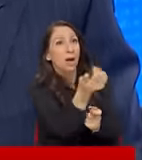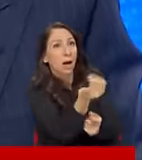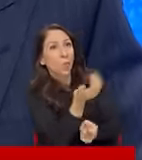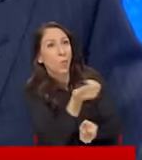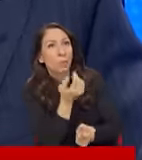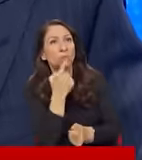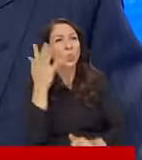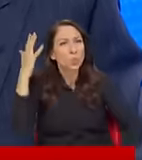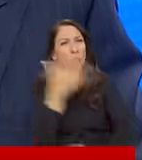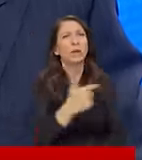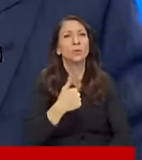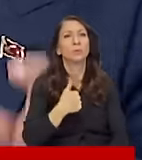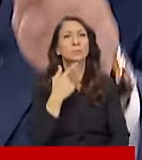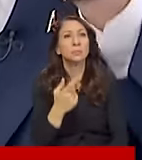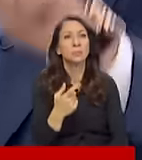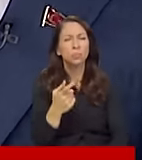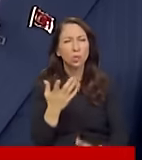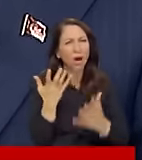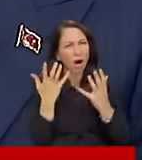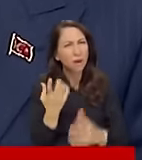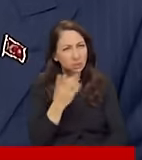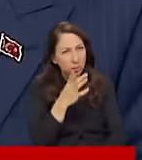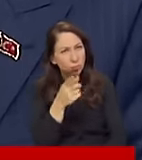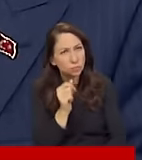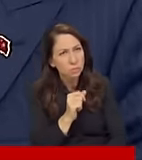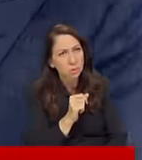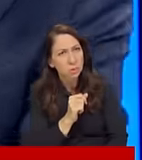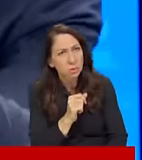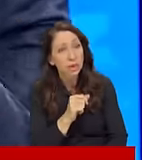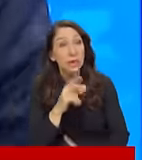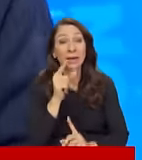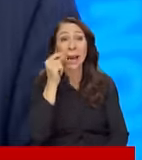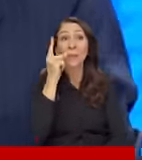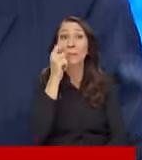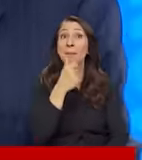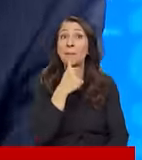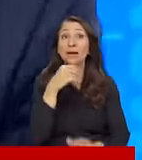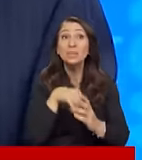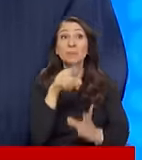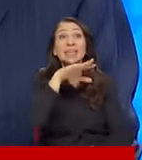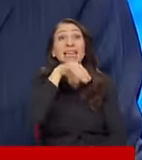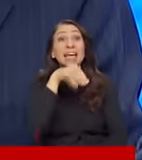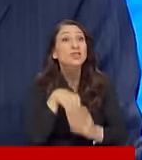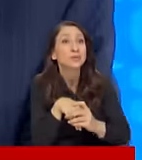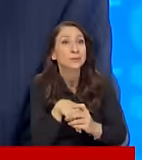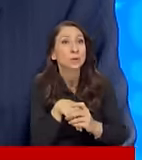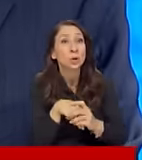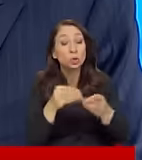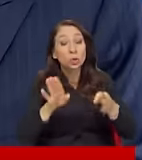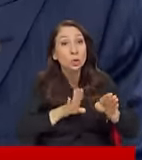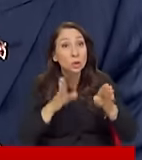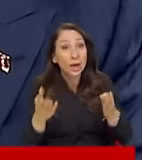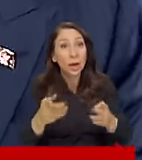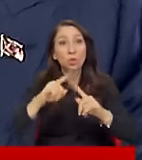etti dedi. Utanç duyuyorum dedi. Bu ne kadar ağır bir şey biliyor musunuz? İlker Bey, bir baba için, bir dede için